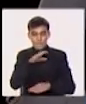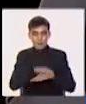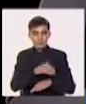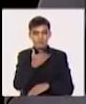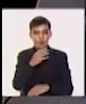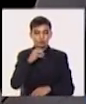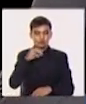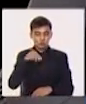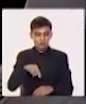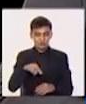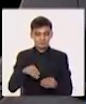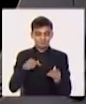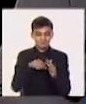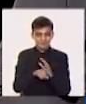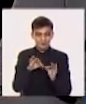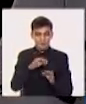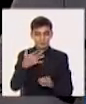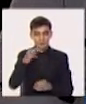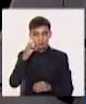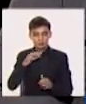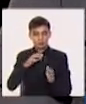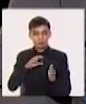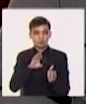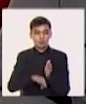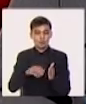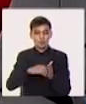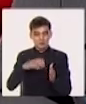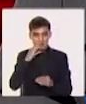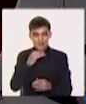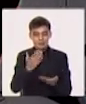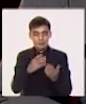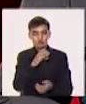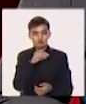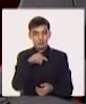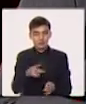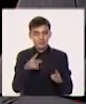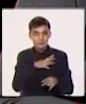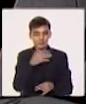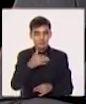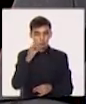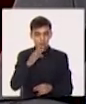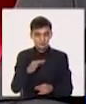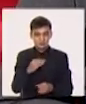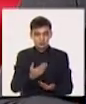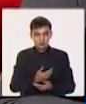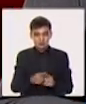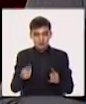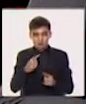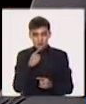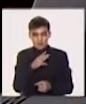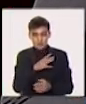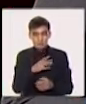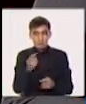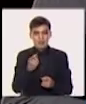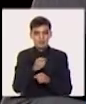шотына түсетін кірістің 50% алалады. Бірақ борышкер шотында қалған 50% ең төменгі күнкөріс шегінен аз